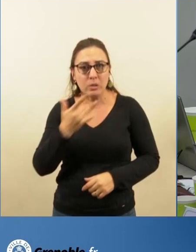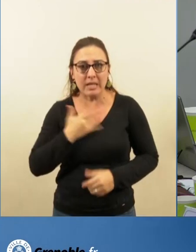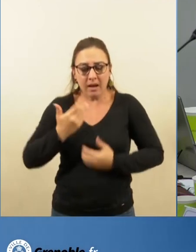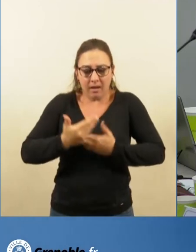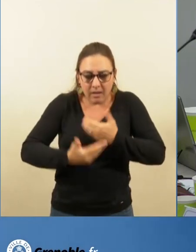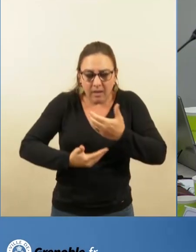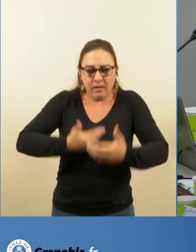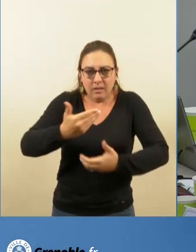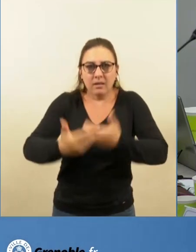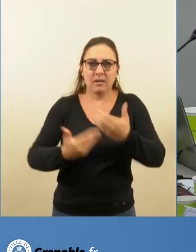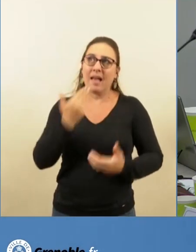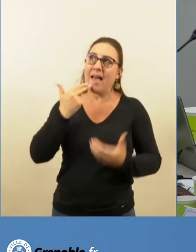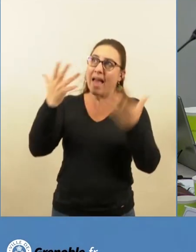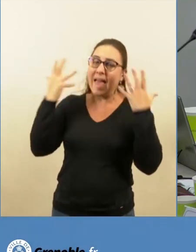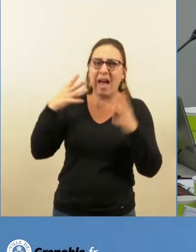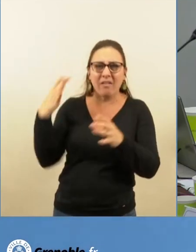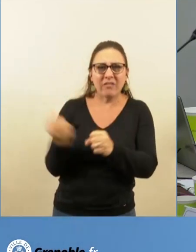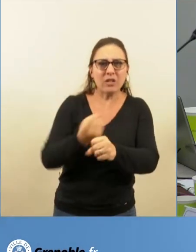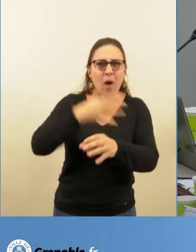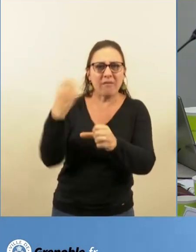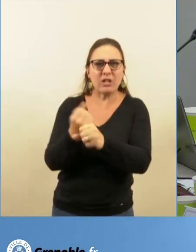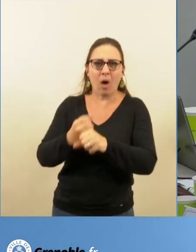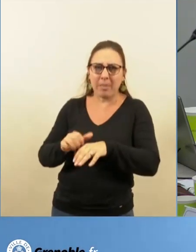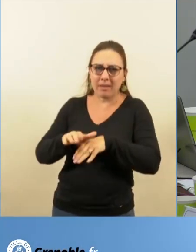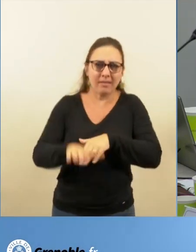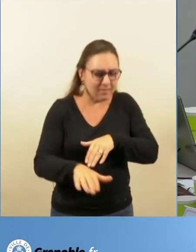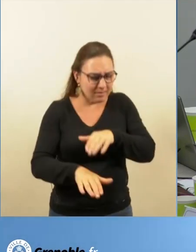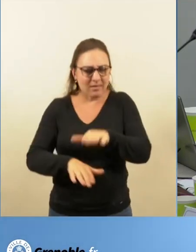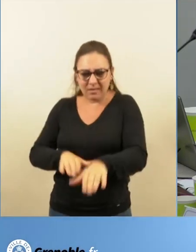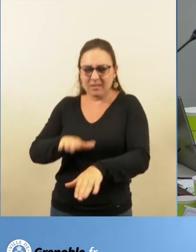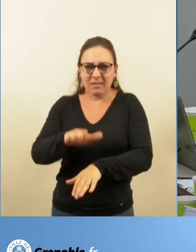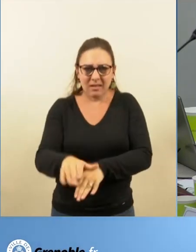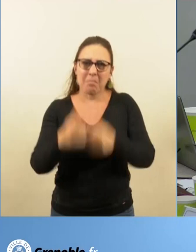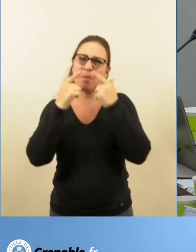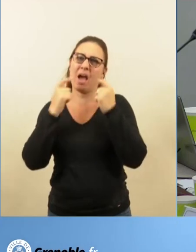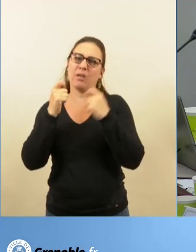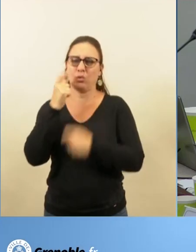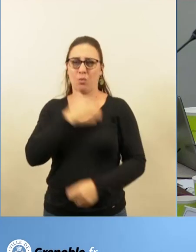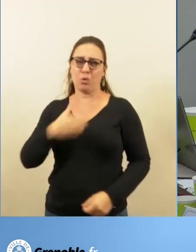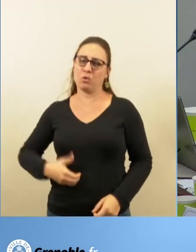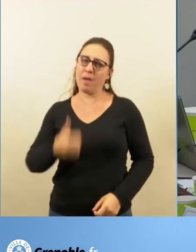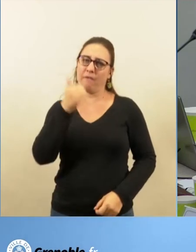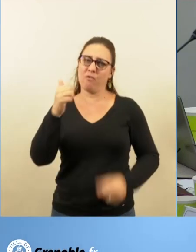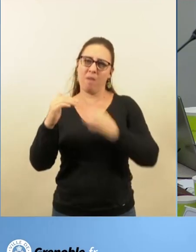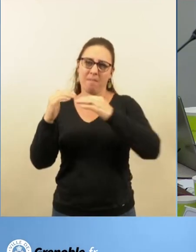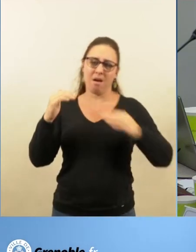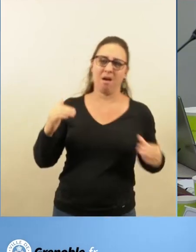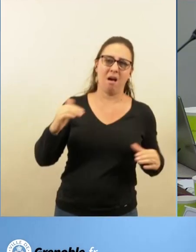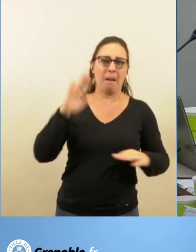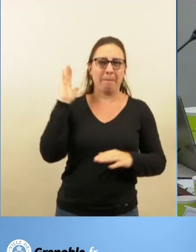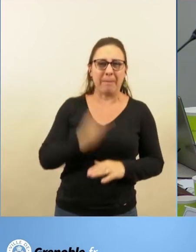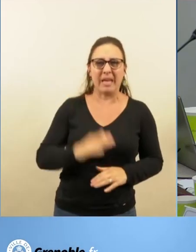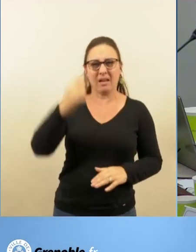amélioration de la qualité de l'air sera une victoire mais nous ne pouvons pas non plus tomber comme vous le faites Monsieur le Maire dans le dogmatisme et